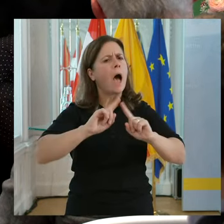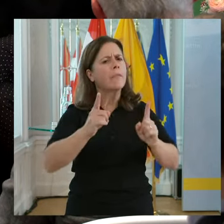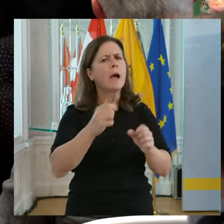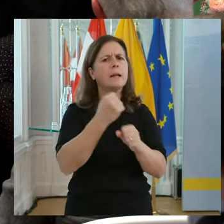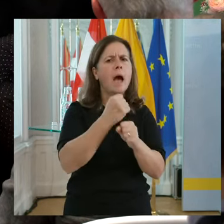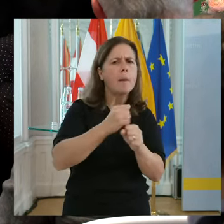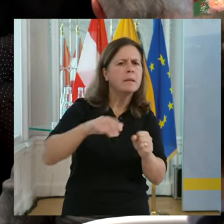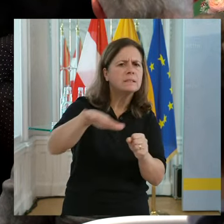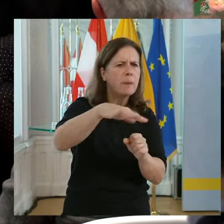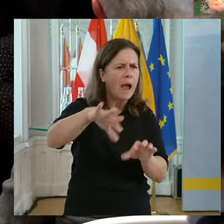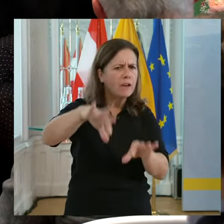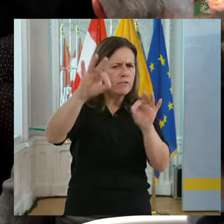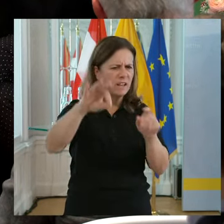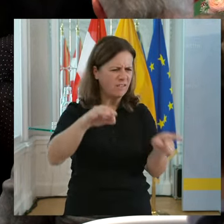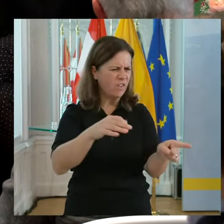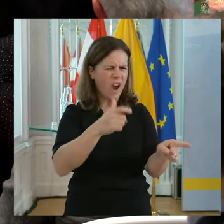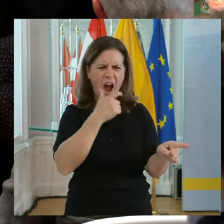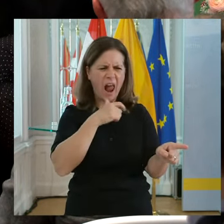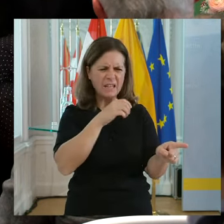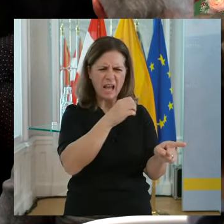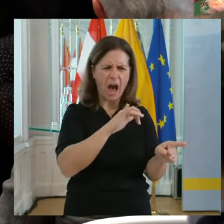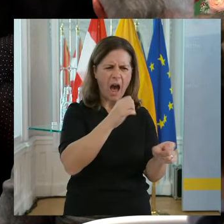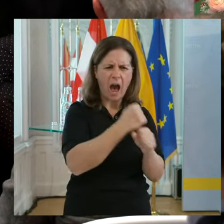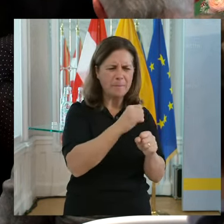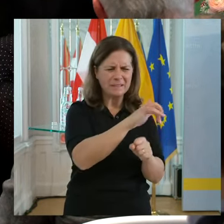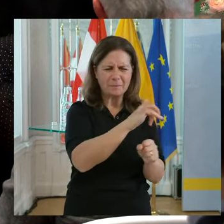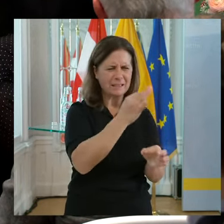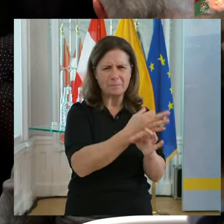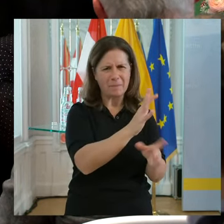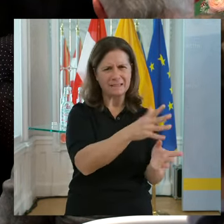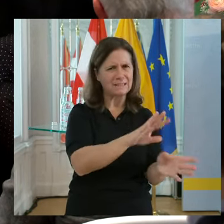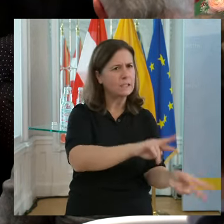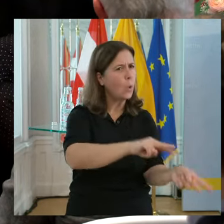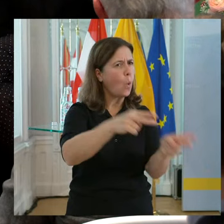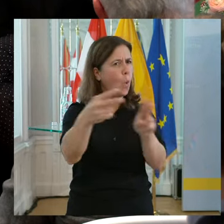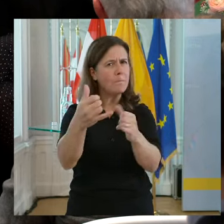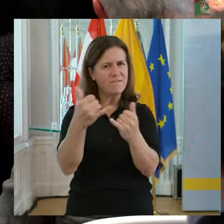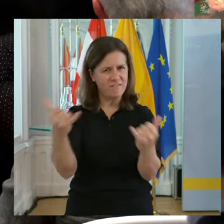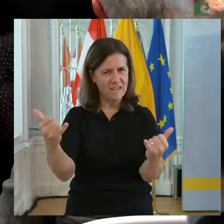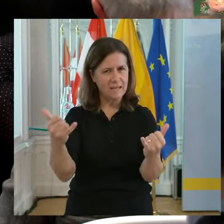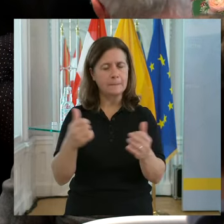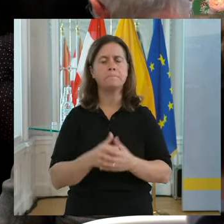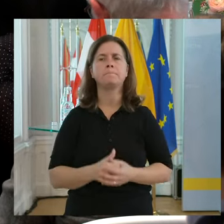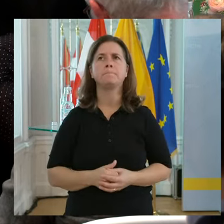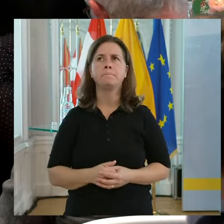Arbeitsbereich finden, wenn der ursprüngliche nicht mehr passt, wie kann man das mit